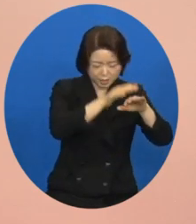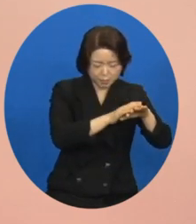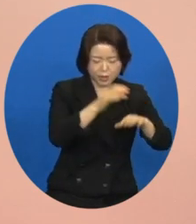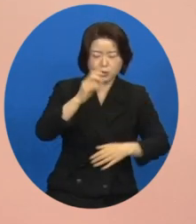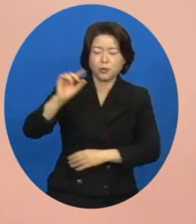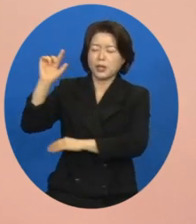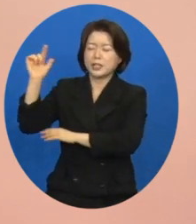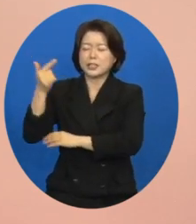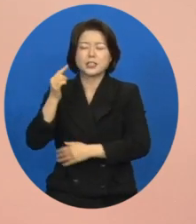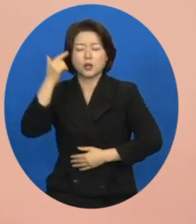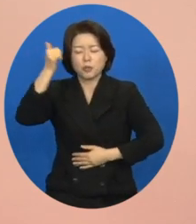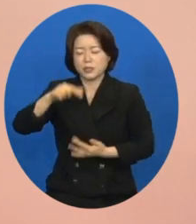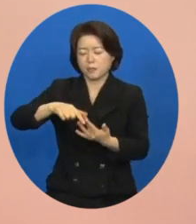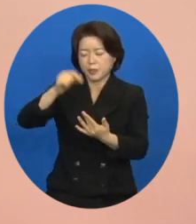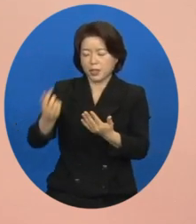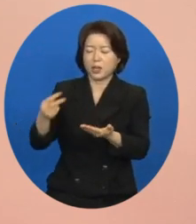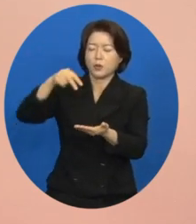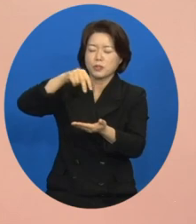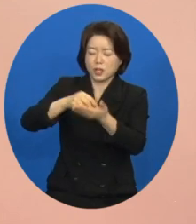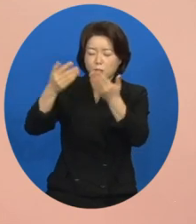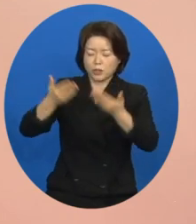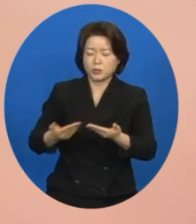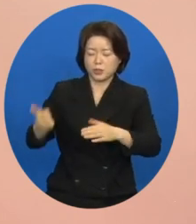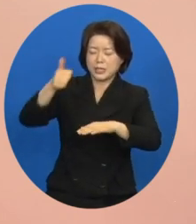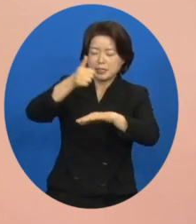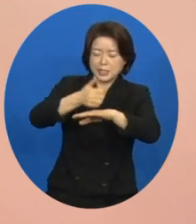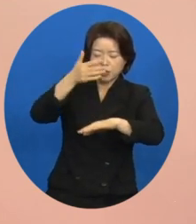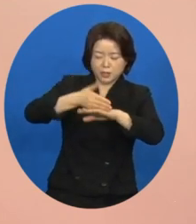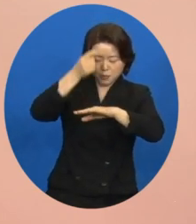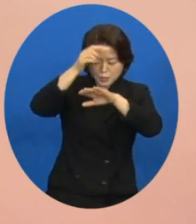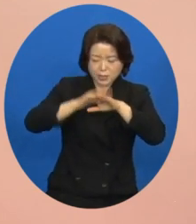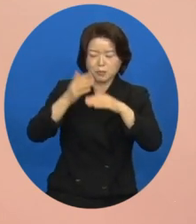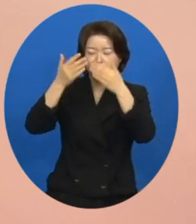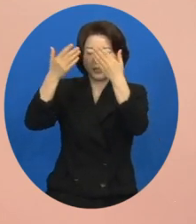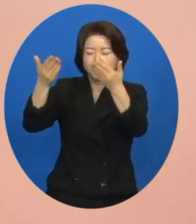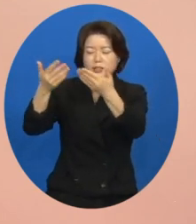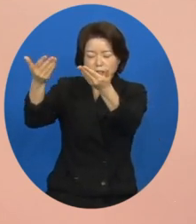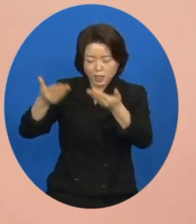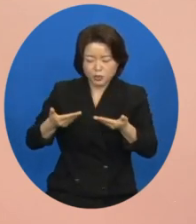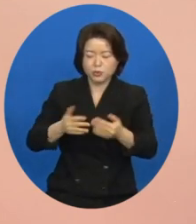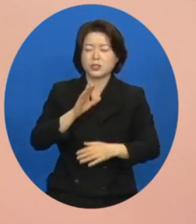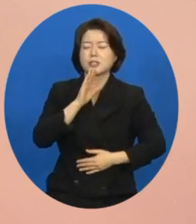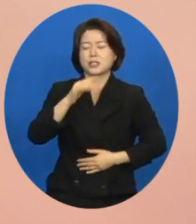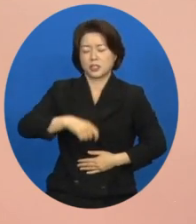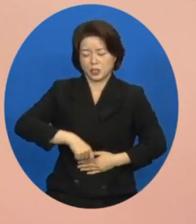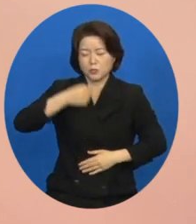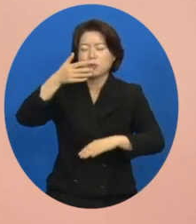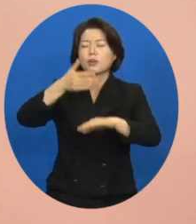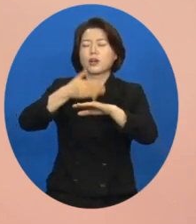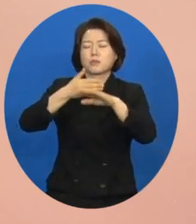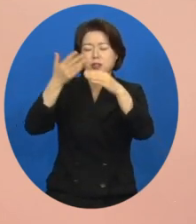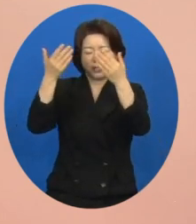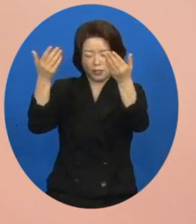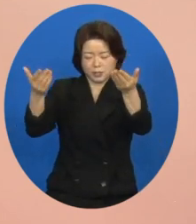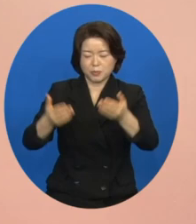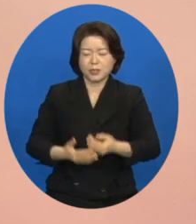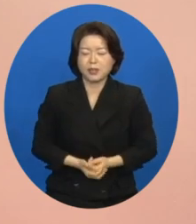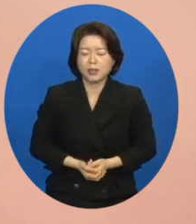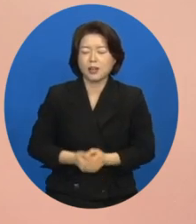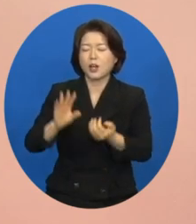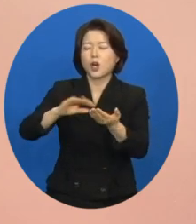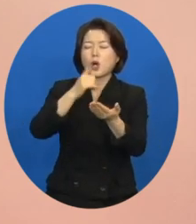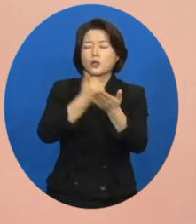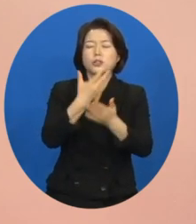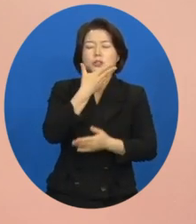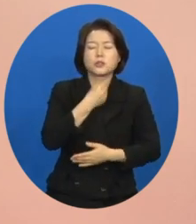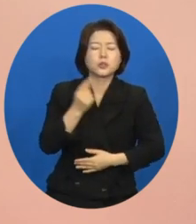목사님을 택하고 세우셔서 취임 감사 예배를 드리게 하시니 진심으로 감사를 드립니다. 그리스도의